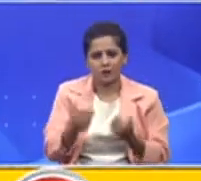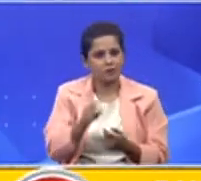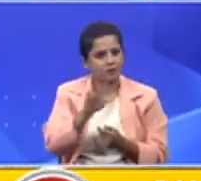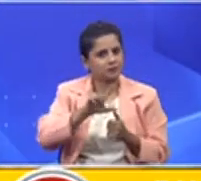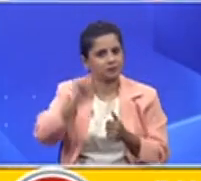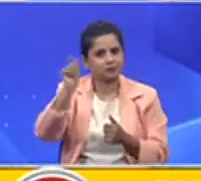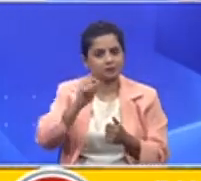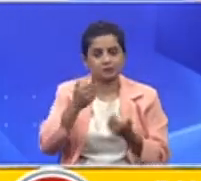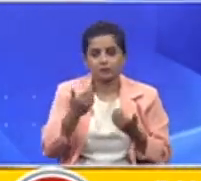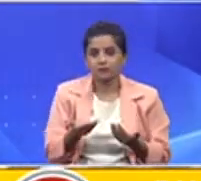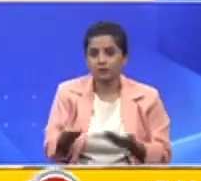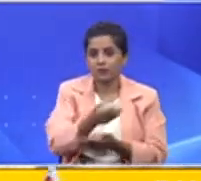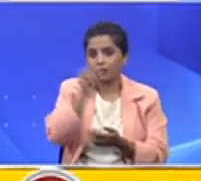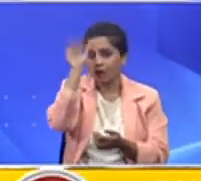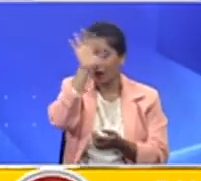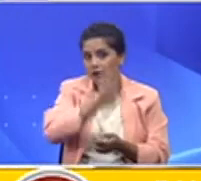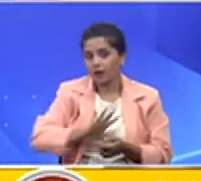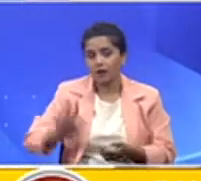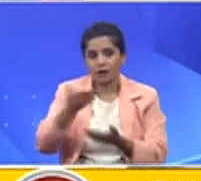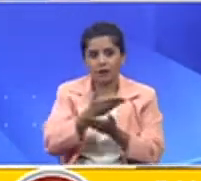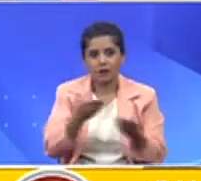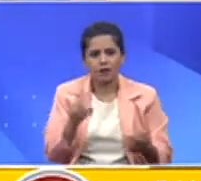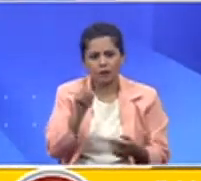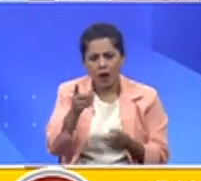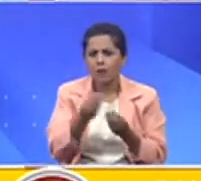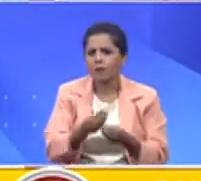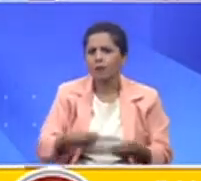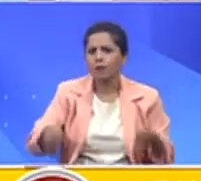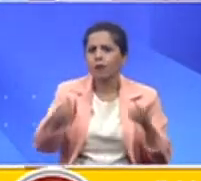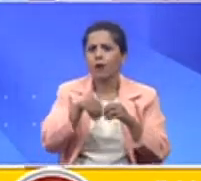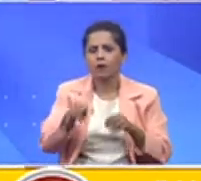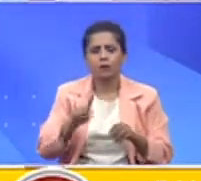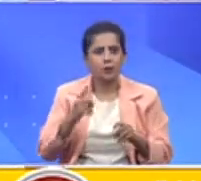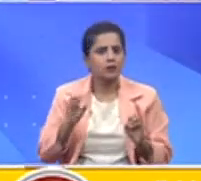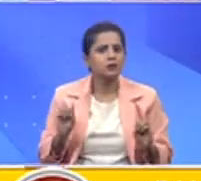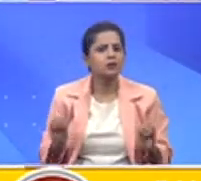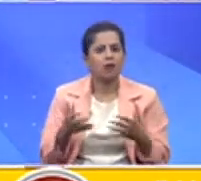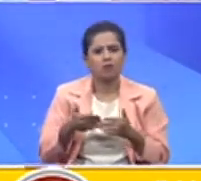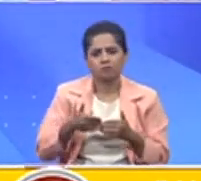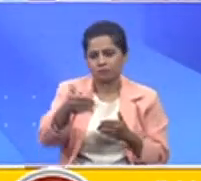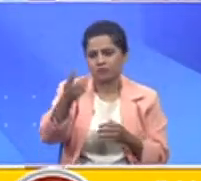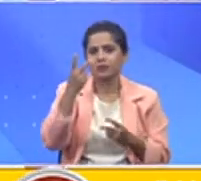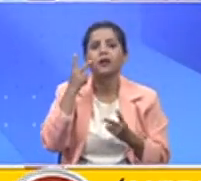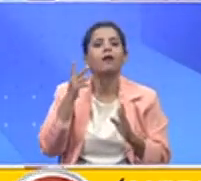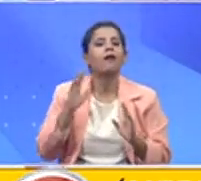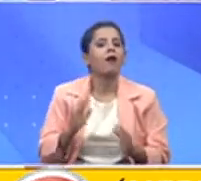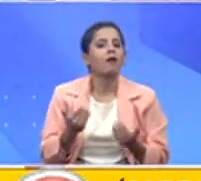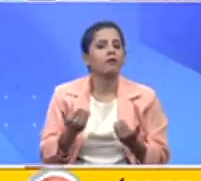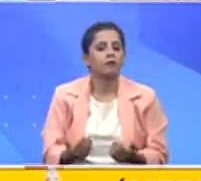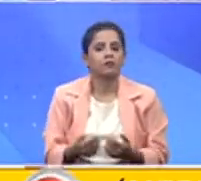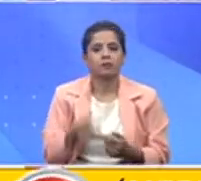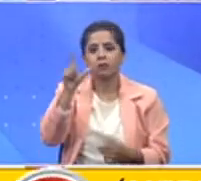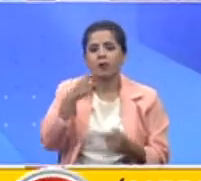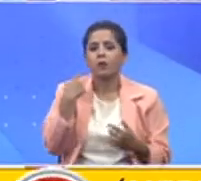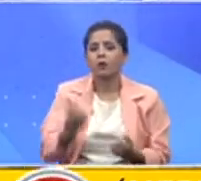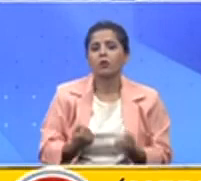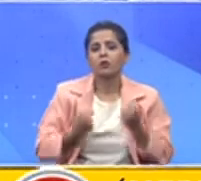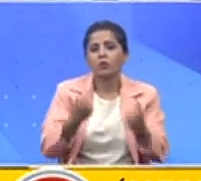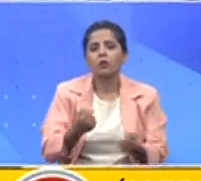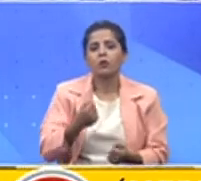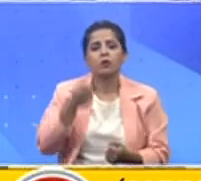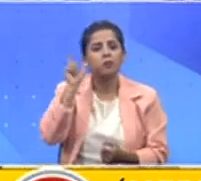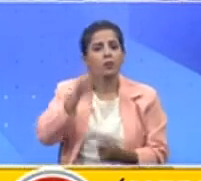तो देश में एक और बड़े अभ्यान की शुरुआत होने जा रही है। शहीद वीर